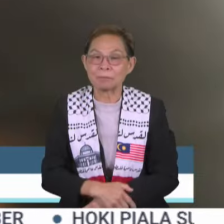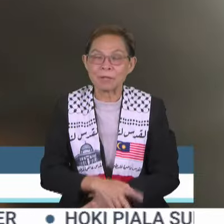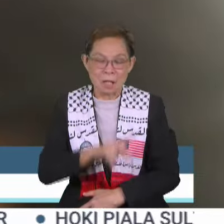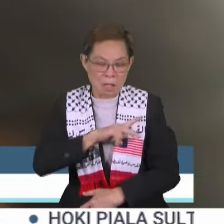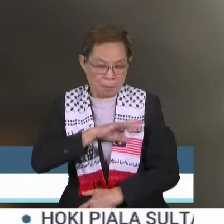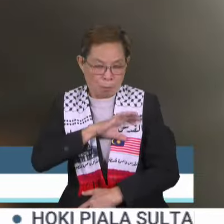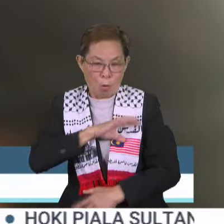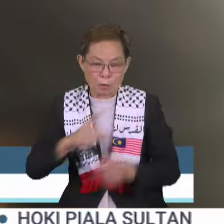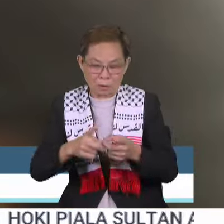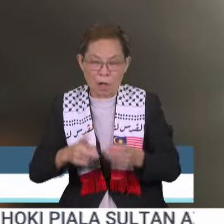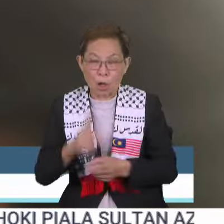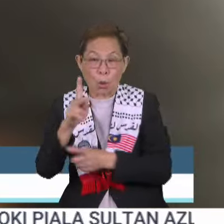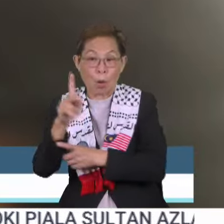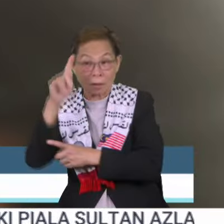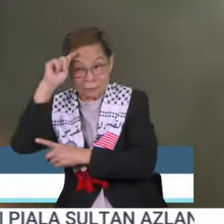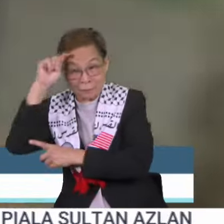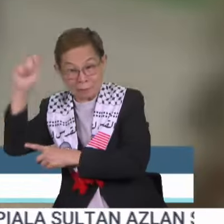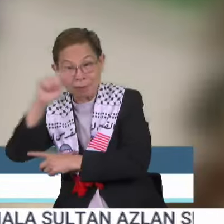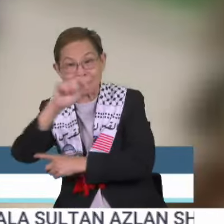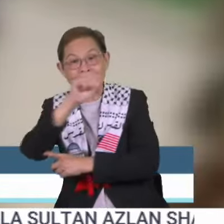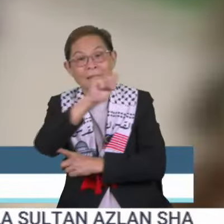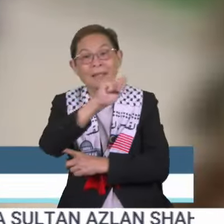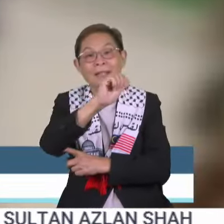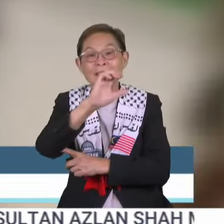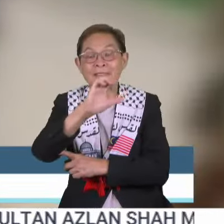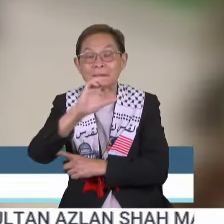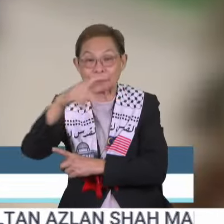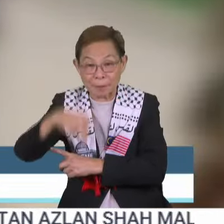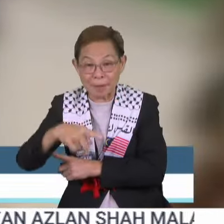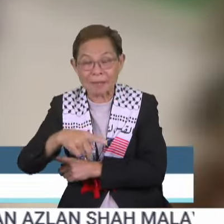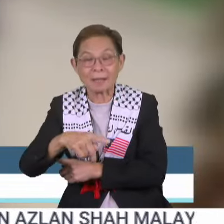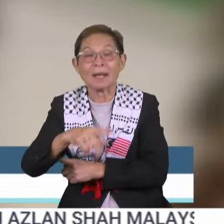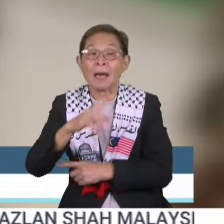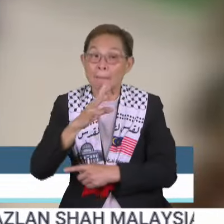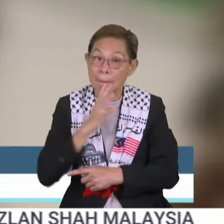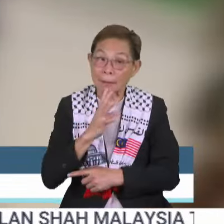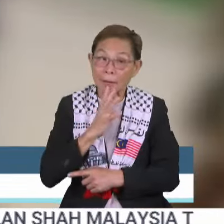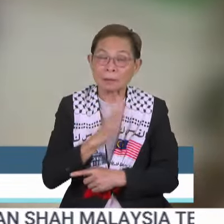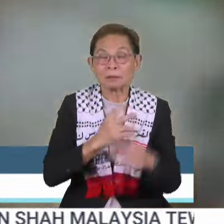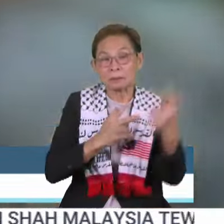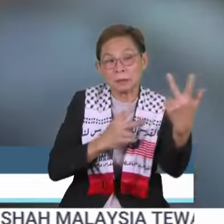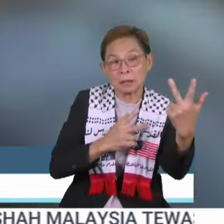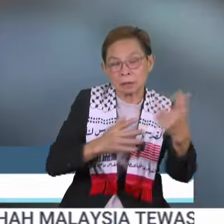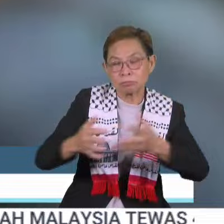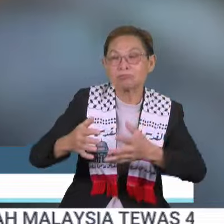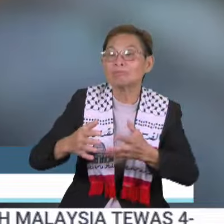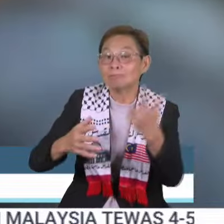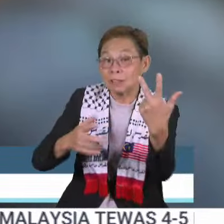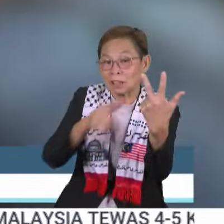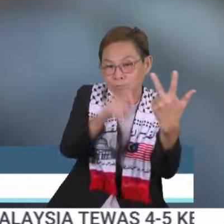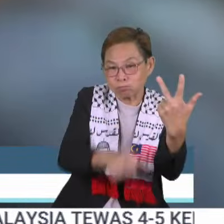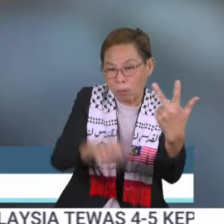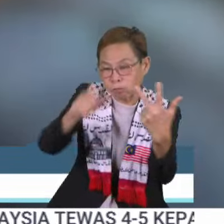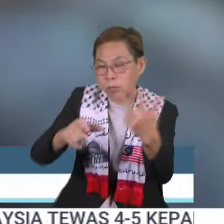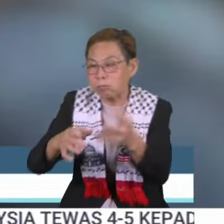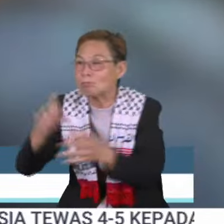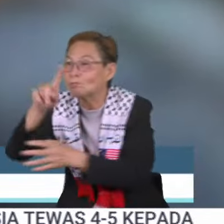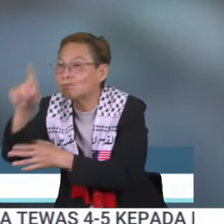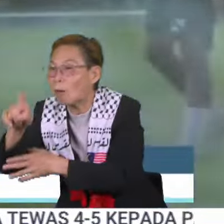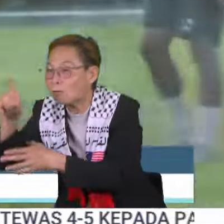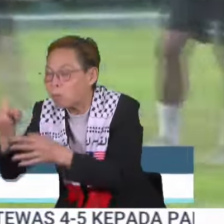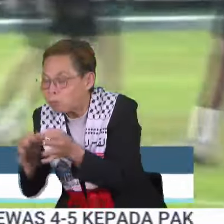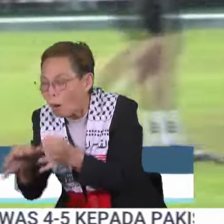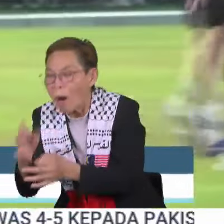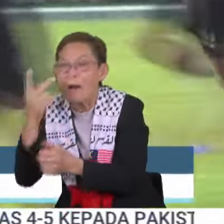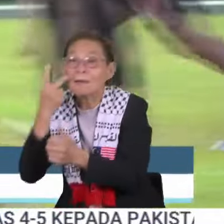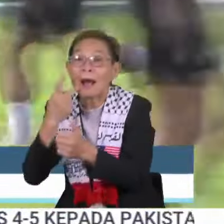Ketua Polis Daerah Kuala Terengganu Assistant Commissioner Azli Mohd Noor berkata, setakat ini 3 keterangan telah diambil daripada Ahyar,